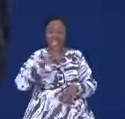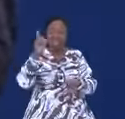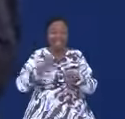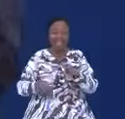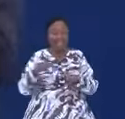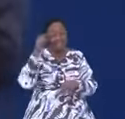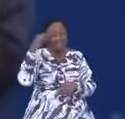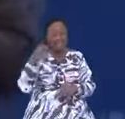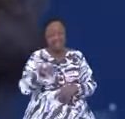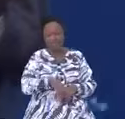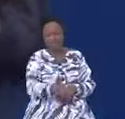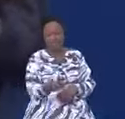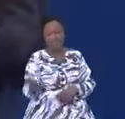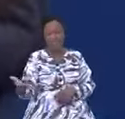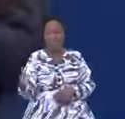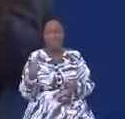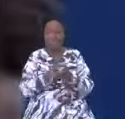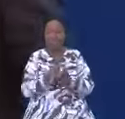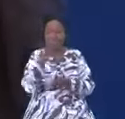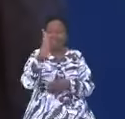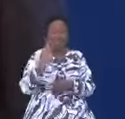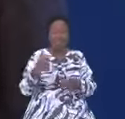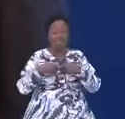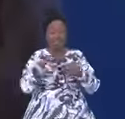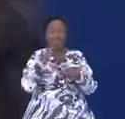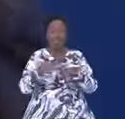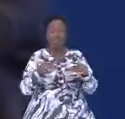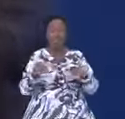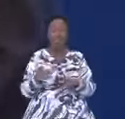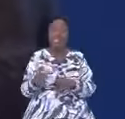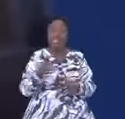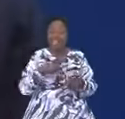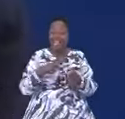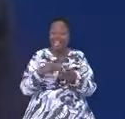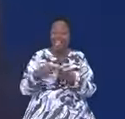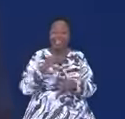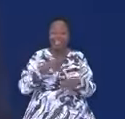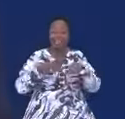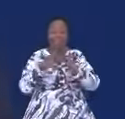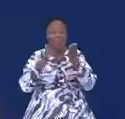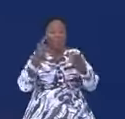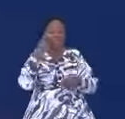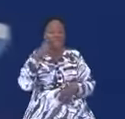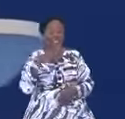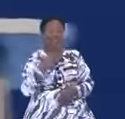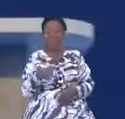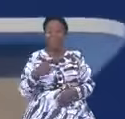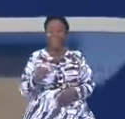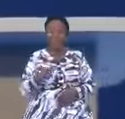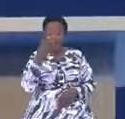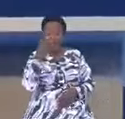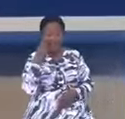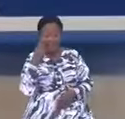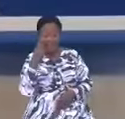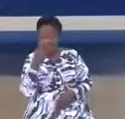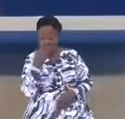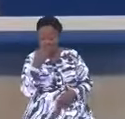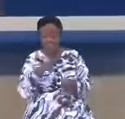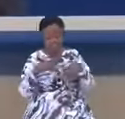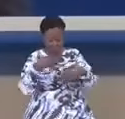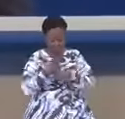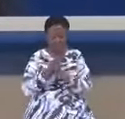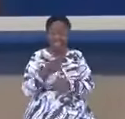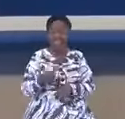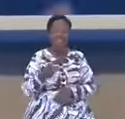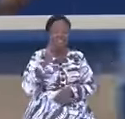quelque chose que dieu n'a pas fait et l'a ouvert les yeux des aveugles il a fait marcher le souhait muet il a fait marcher